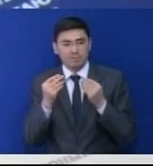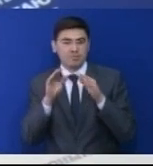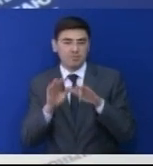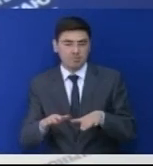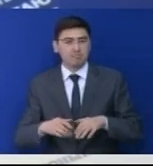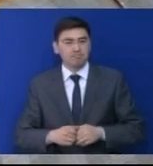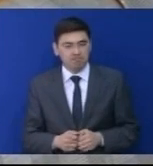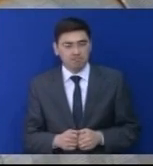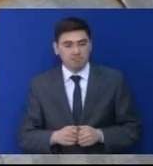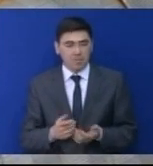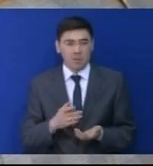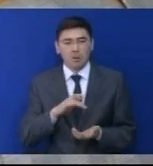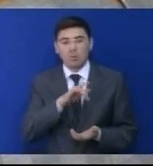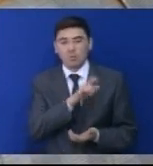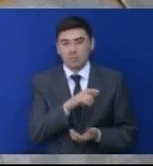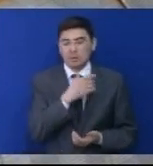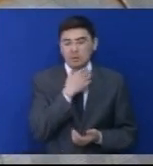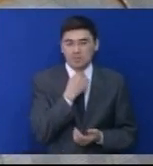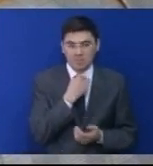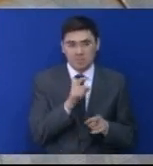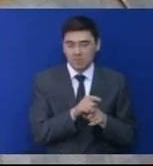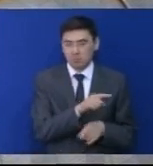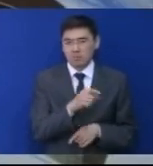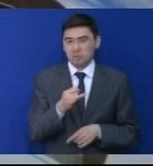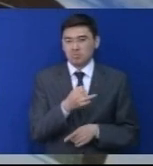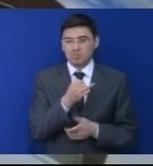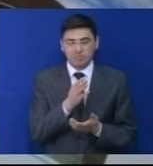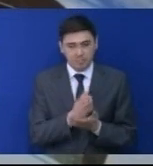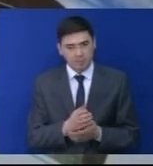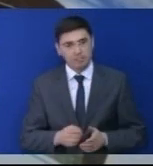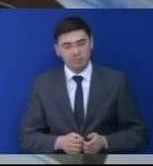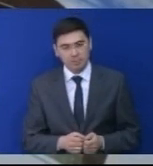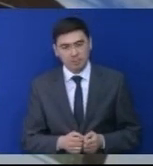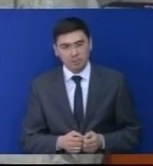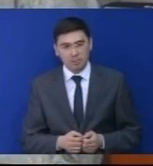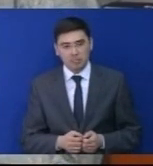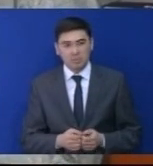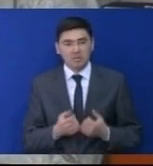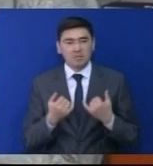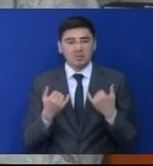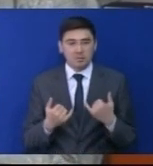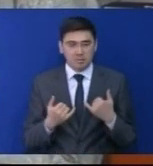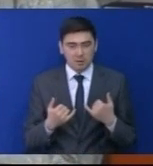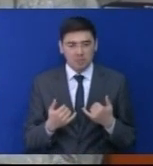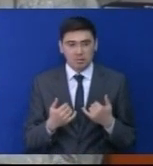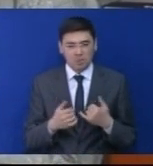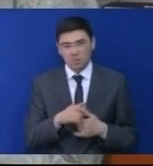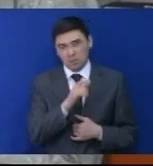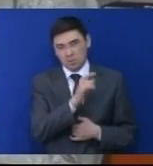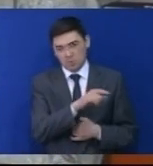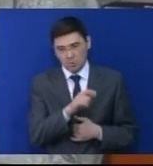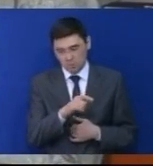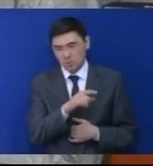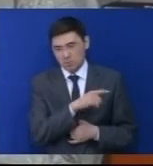болады. Семейліктердің өздері де бұл салаға қызығушылық танытуда. Сейчас на данный момент, мне кажется, население. Қазірде халық